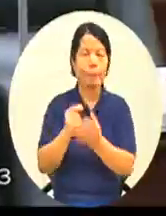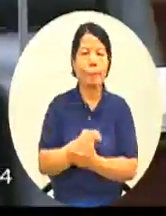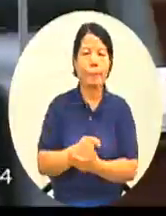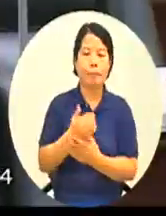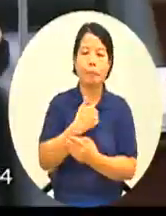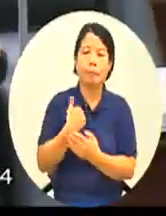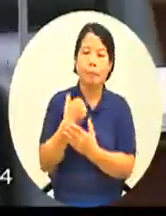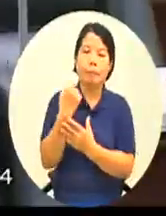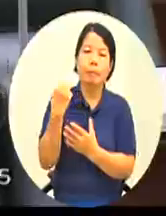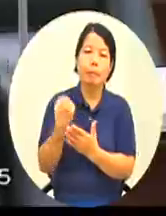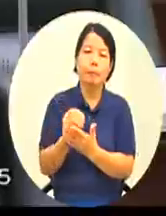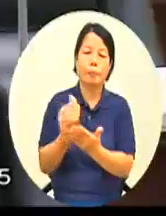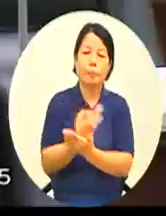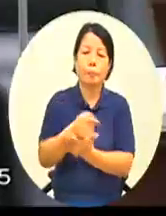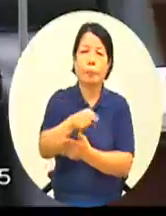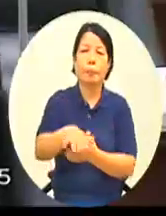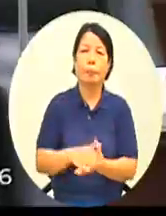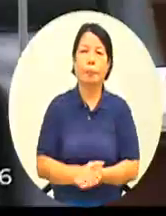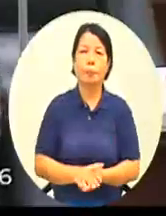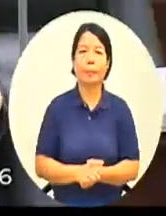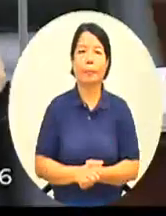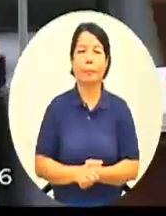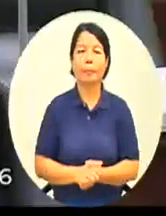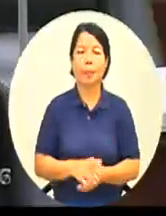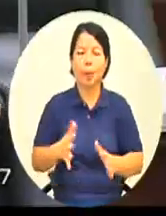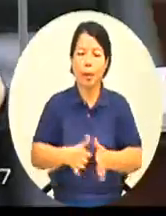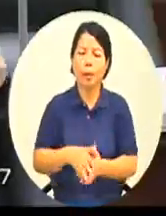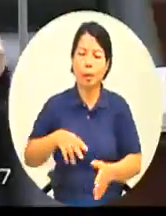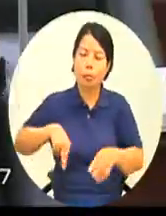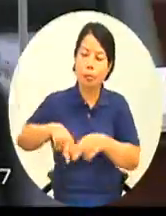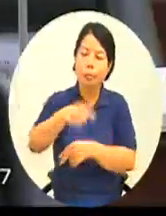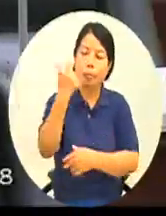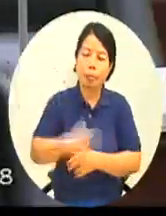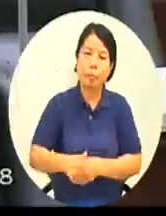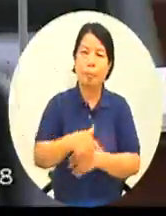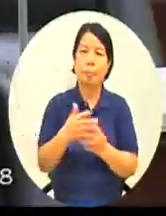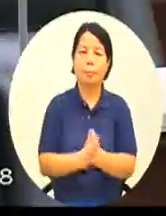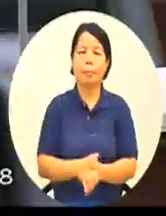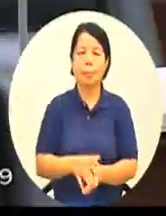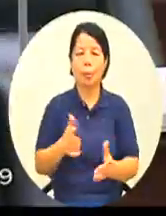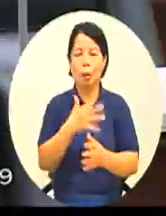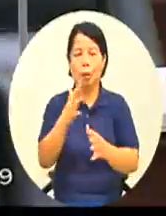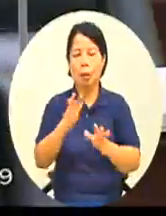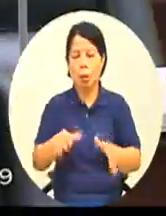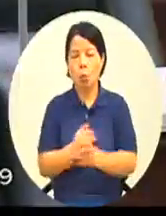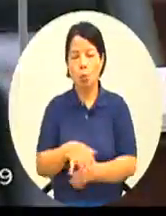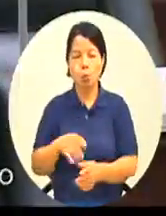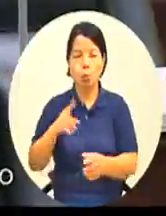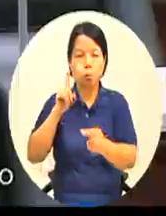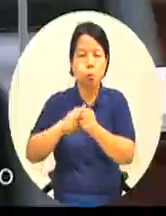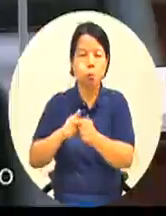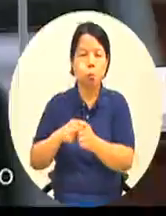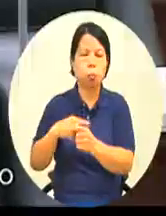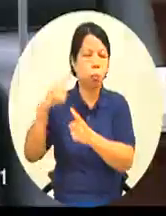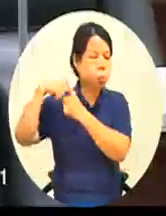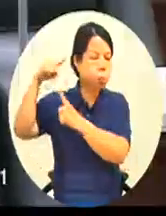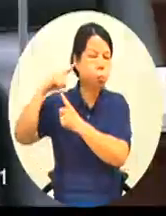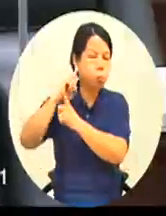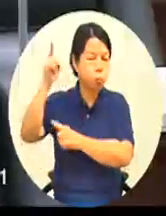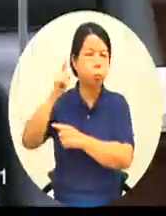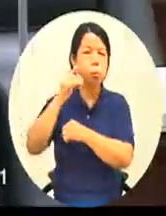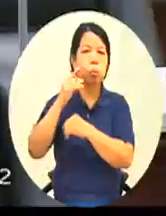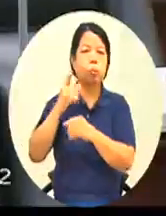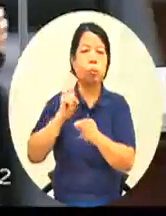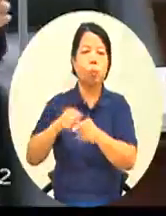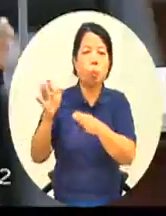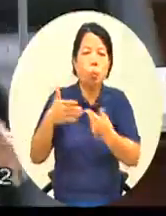他可能行动比较缓慢，比较不方便，可能中过风等等。但是我们想象，如果有一天